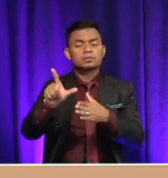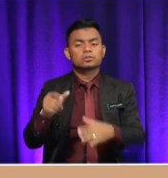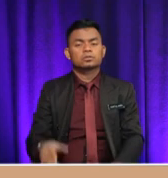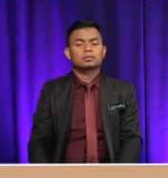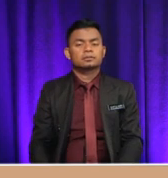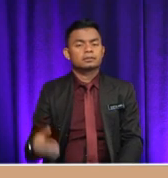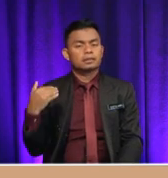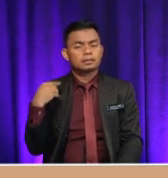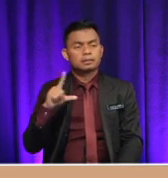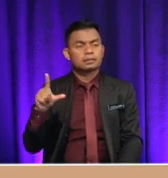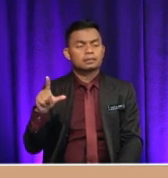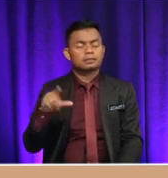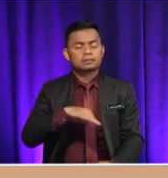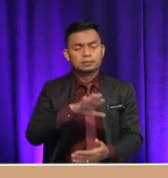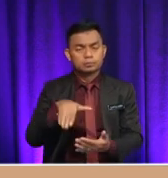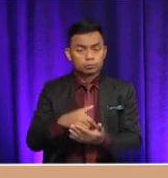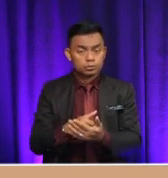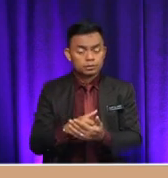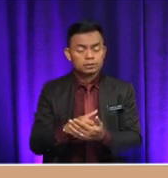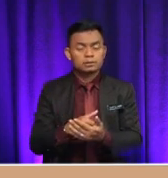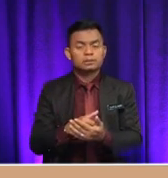semua letak pasar